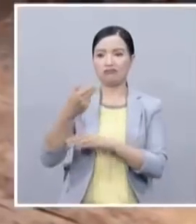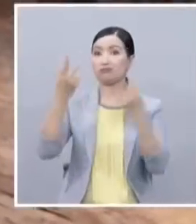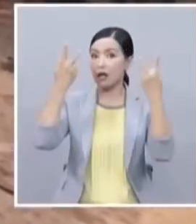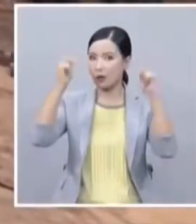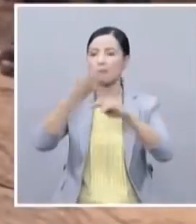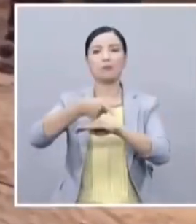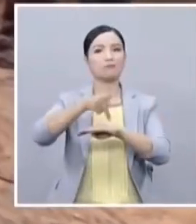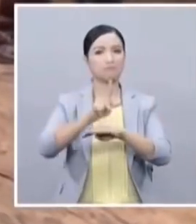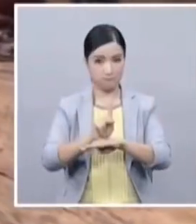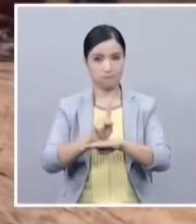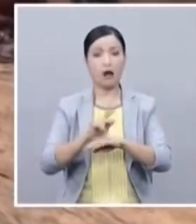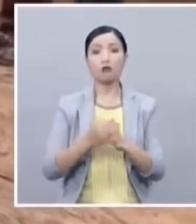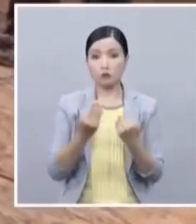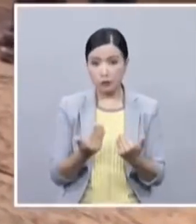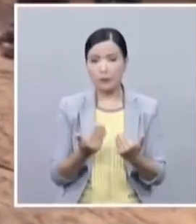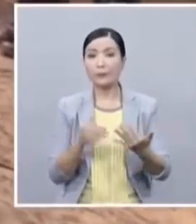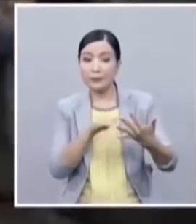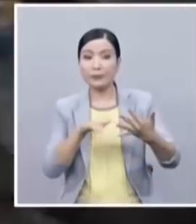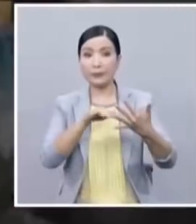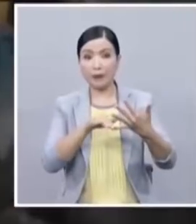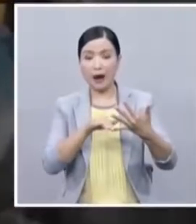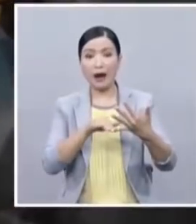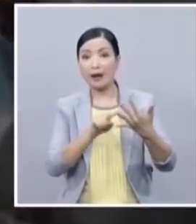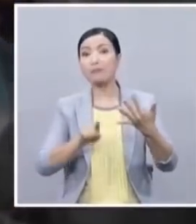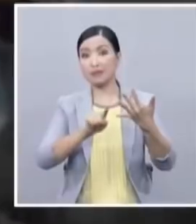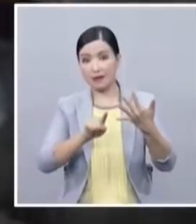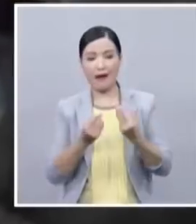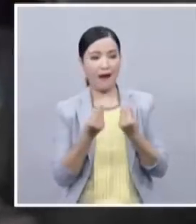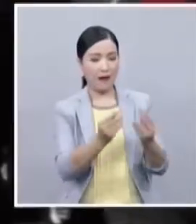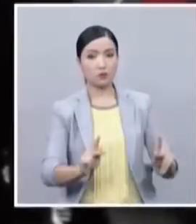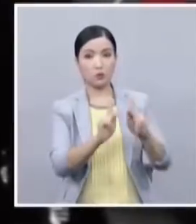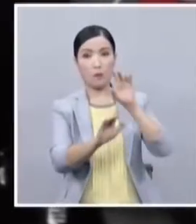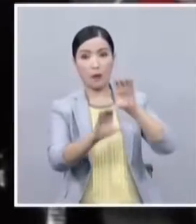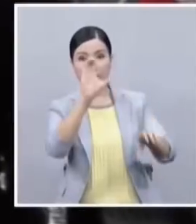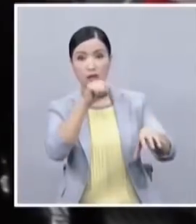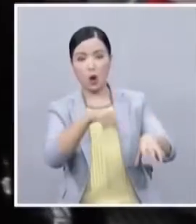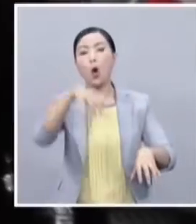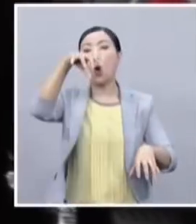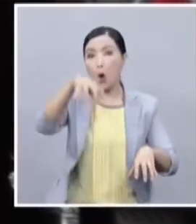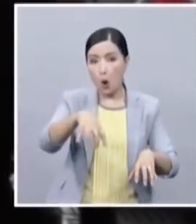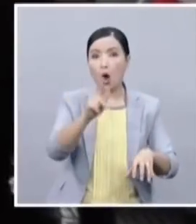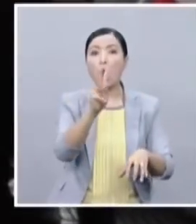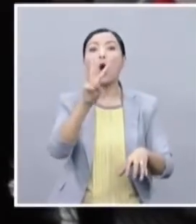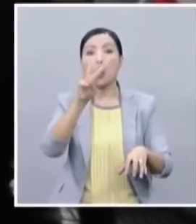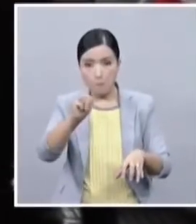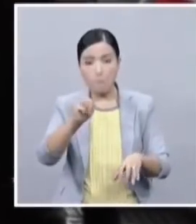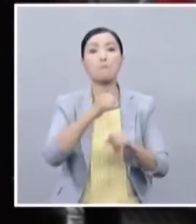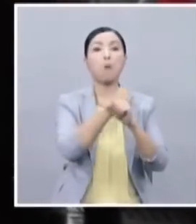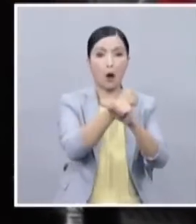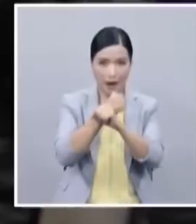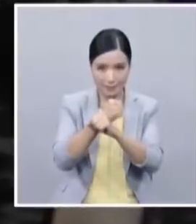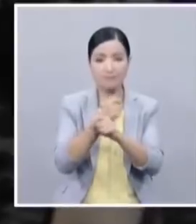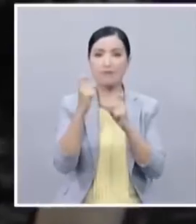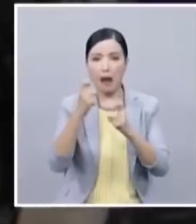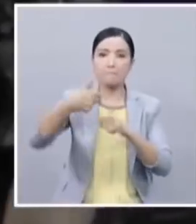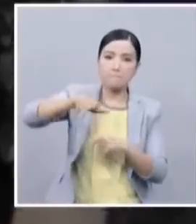ซึ่งในขณะที่สถานการณ์อยู่ในระดับหนึ่งก็จะมอบหมายให้กระทรวงมหาดไทยโดยกรมป้องกันและบรรเทาสาธารณภัยและรับผิดช